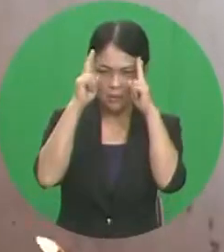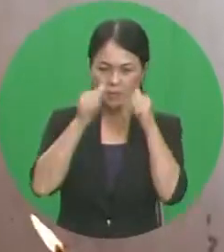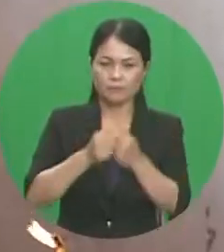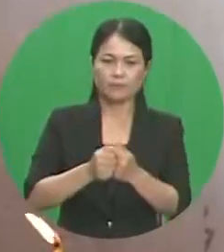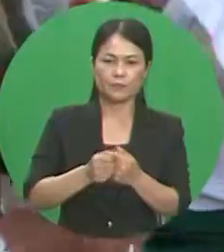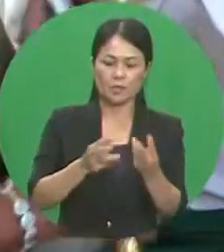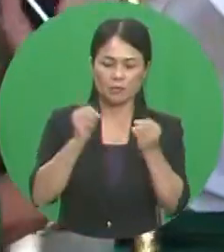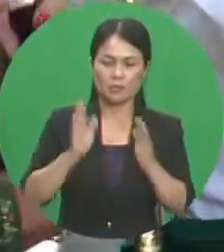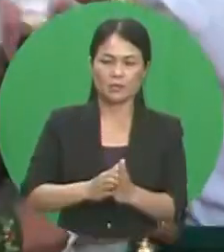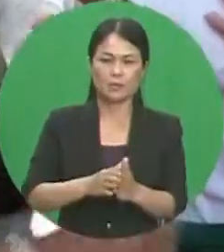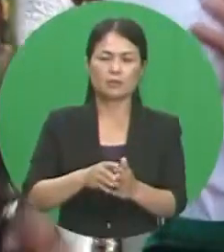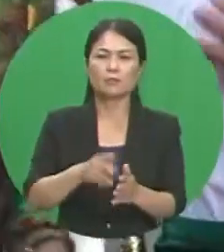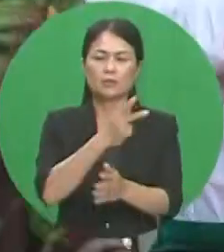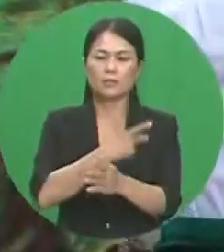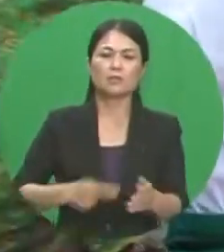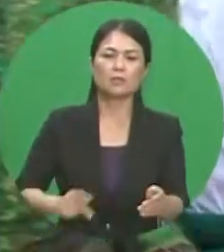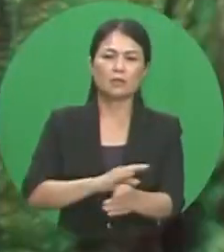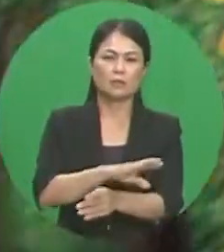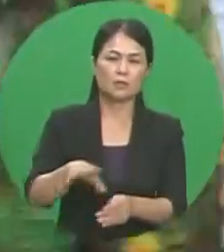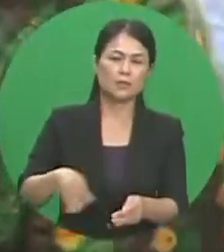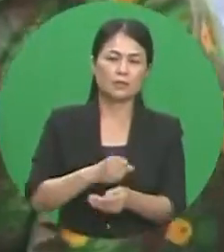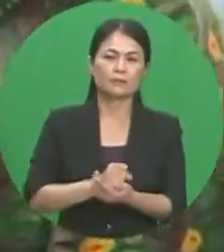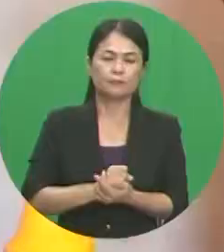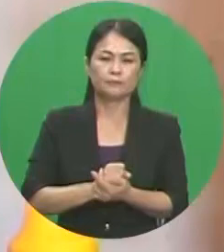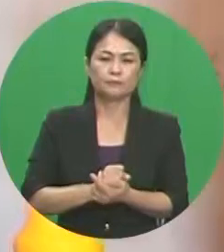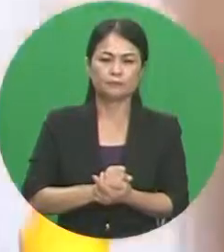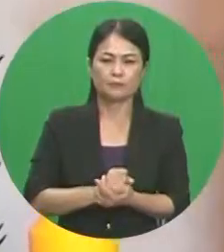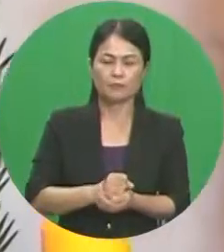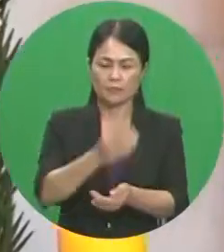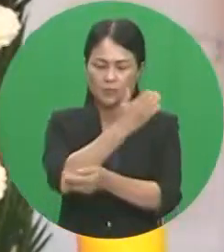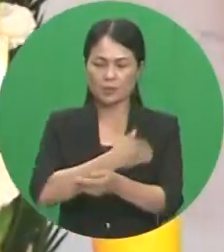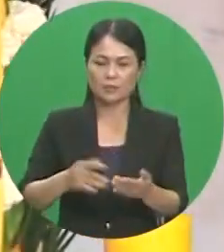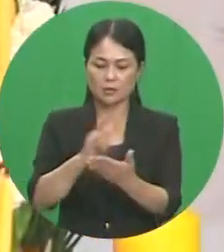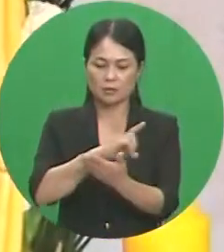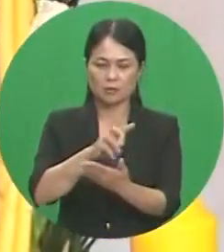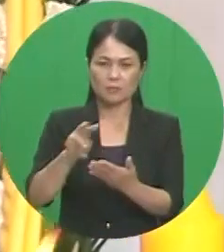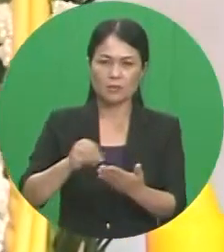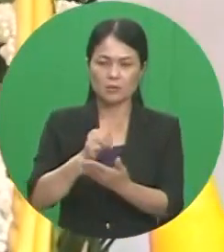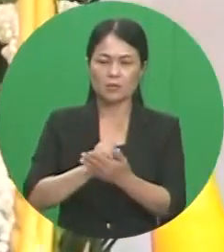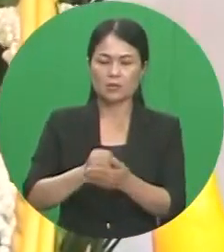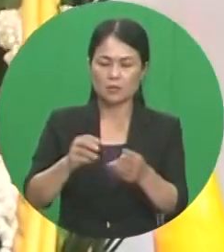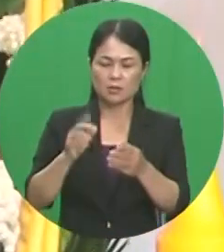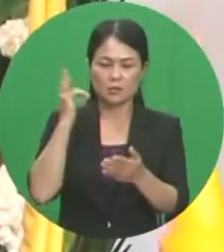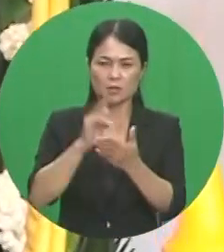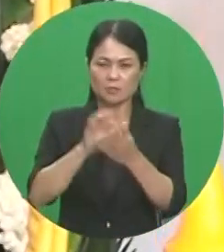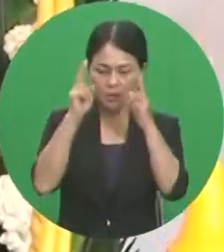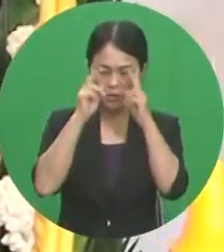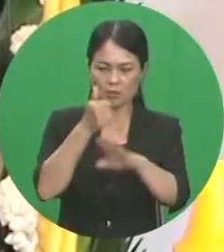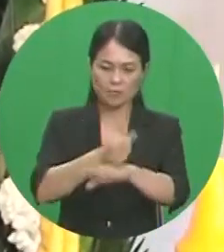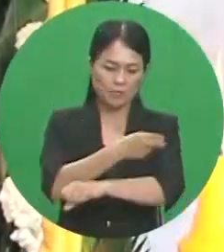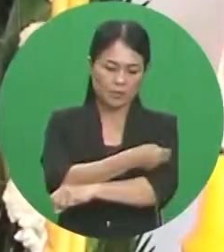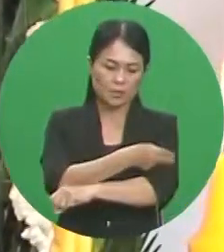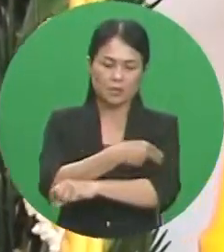sàn, đi dụ rô thầm mật rấy nây bà rì chân trạng Campuchia, nâng sầm đạch tệ bà thầm bật đất bôn rà nây hồn sàn bà thiên kạc bạc cổ